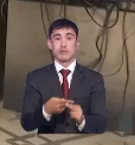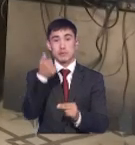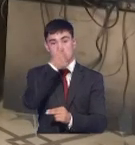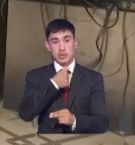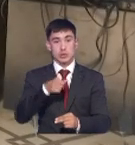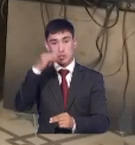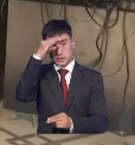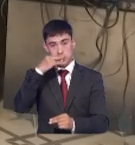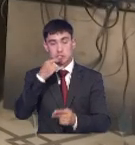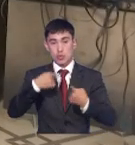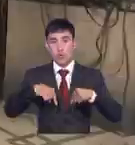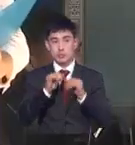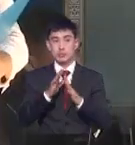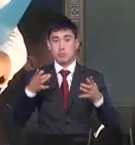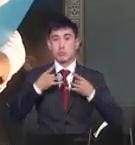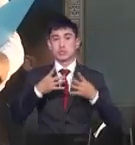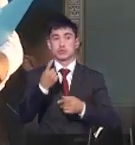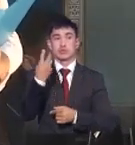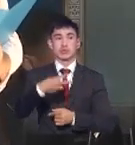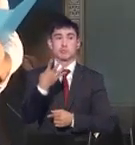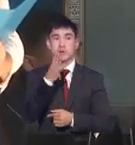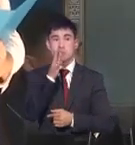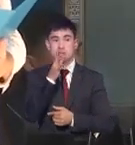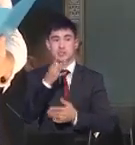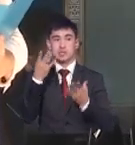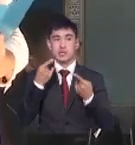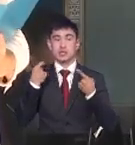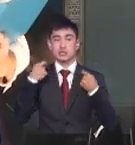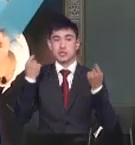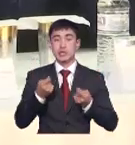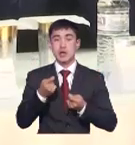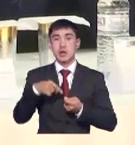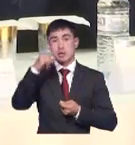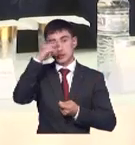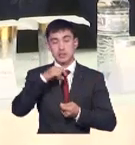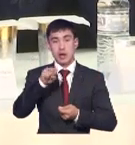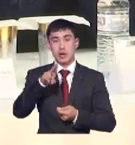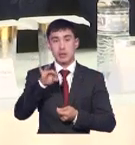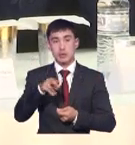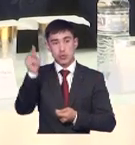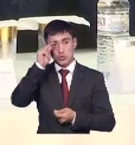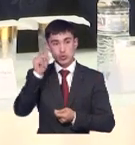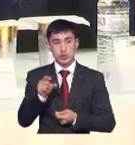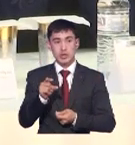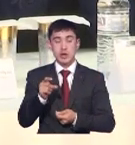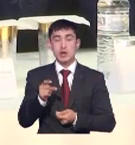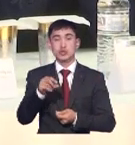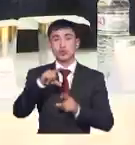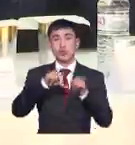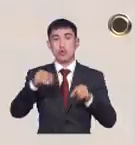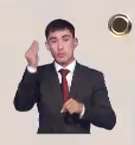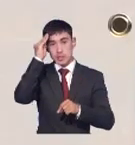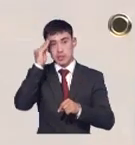казахстанское общество широко отмечает 12Е со дня рождения первого Казахстанского Академика основателя школы